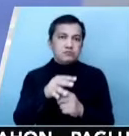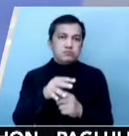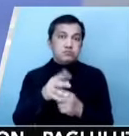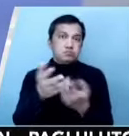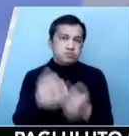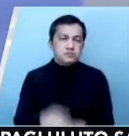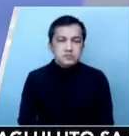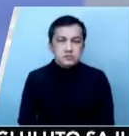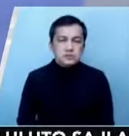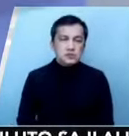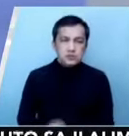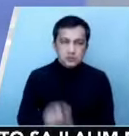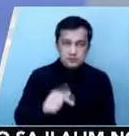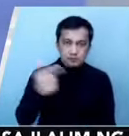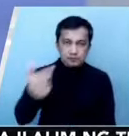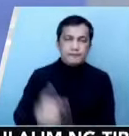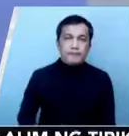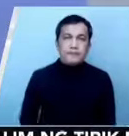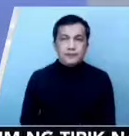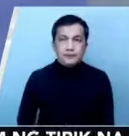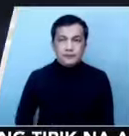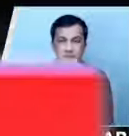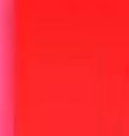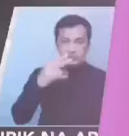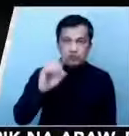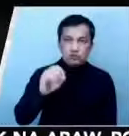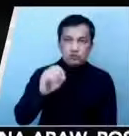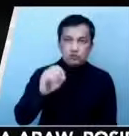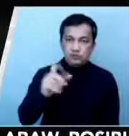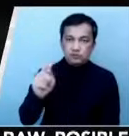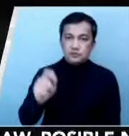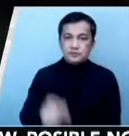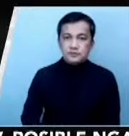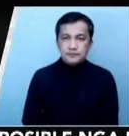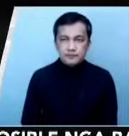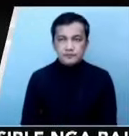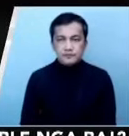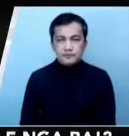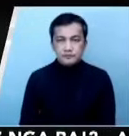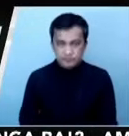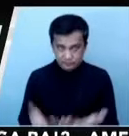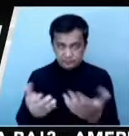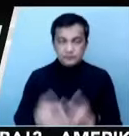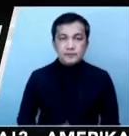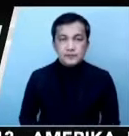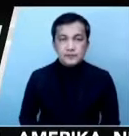At nakatutok doon lahat si Chino Gaston. Chino?